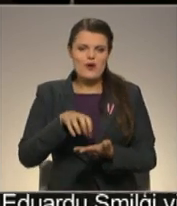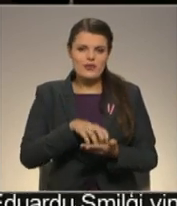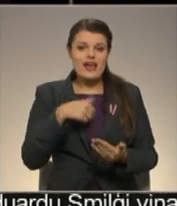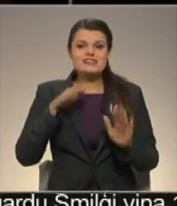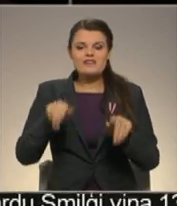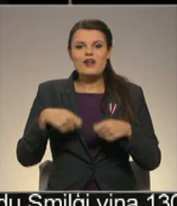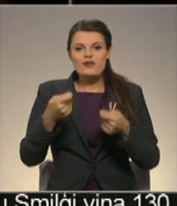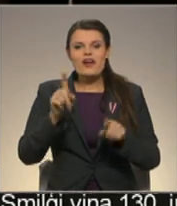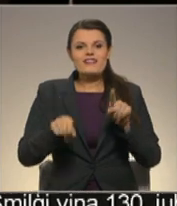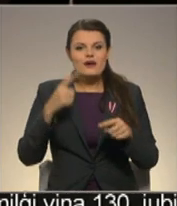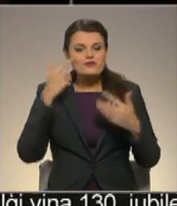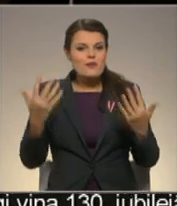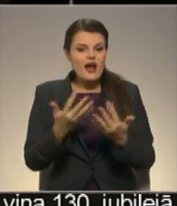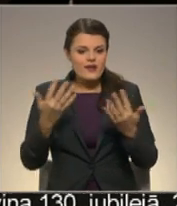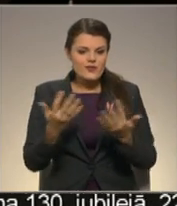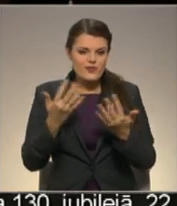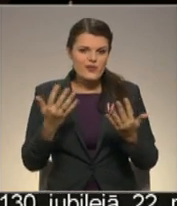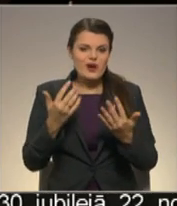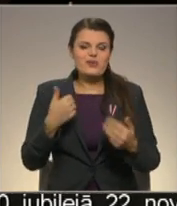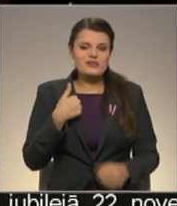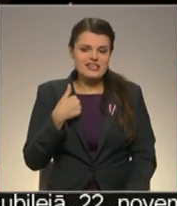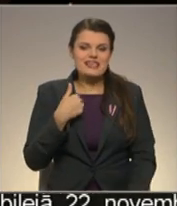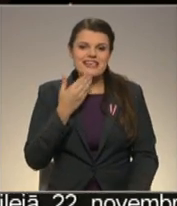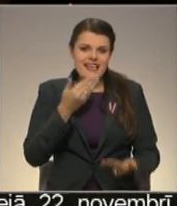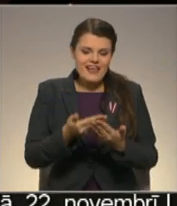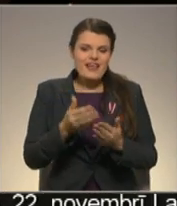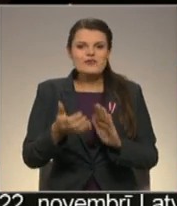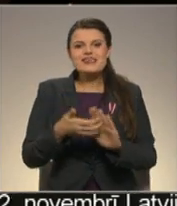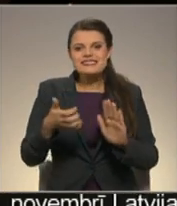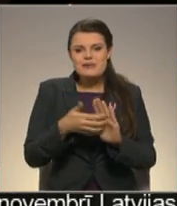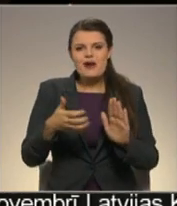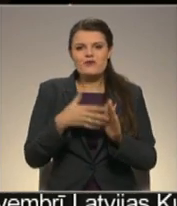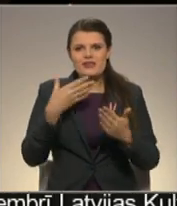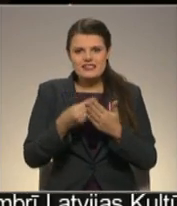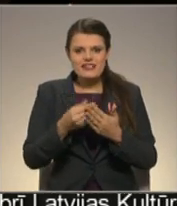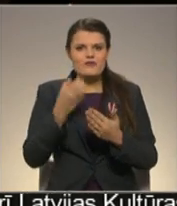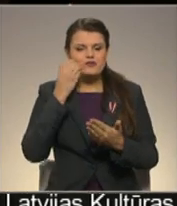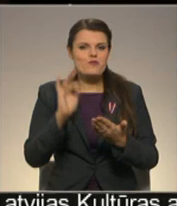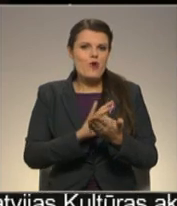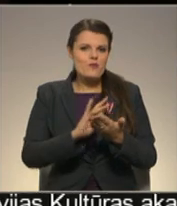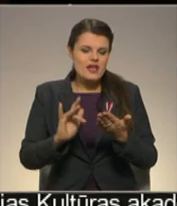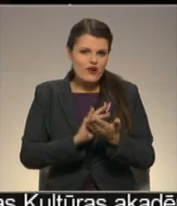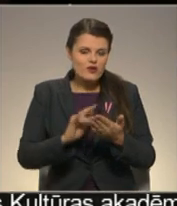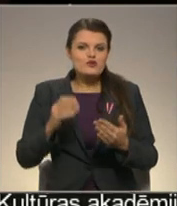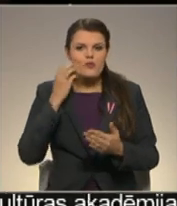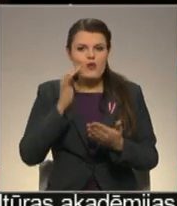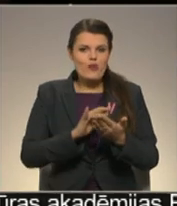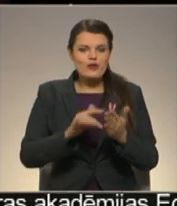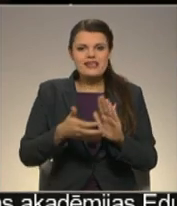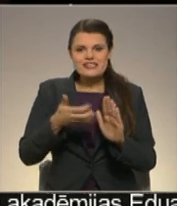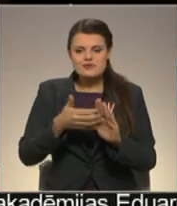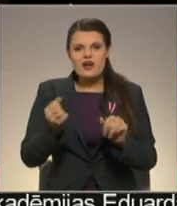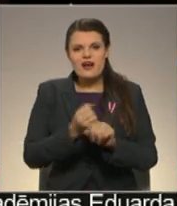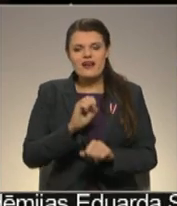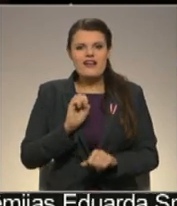Es varētu dot dažus padomus. Es ieteiktu izmantot savus viedtālruņus, jo viedtālruņus ir izmantojams